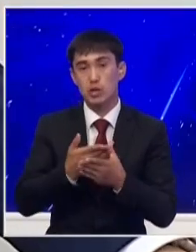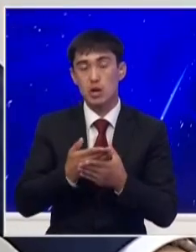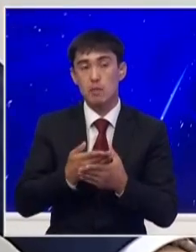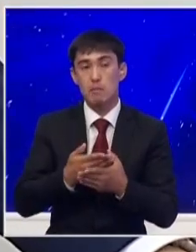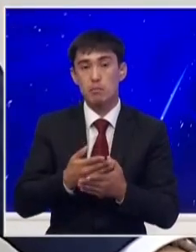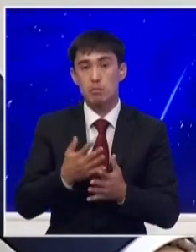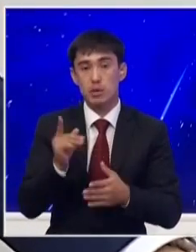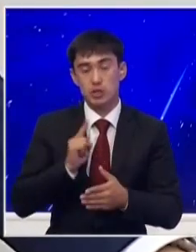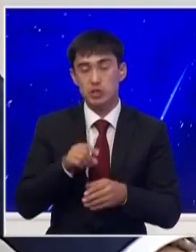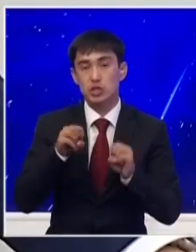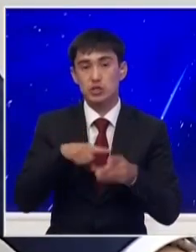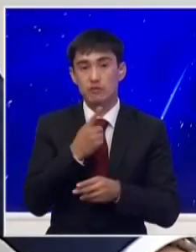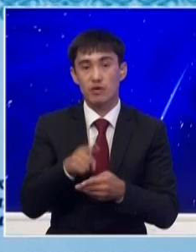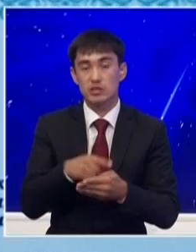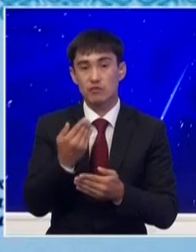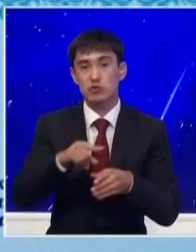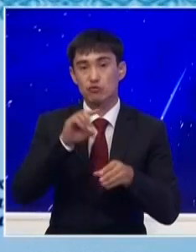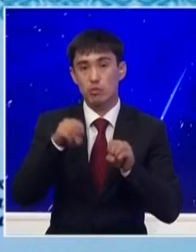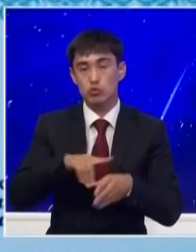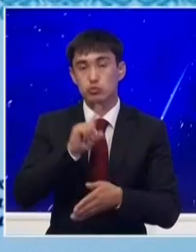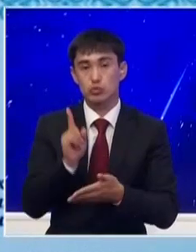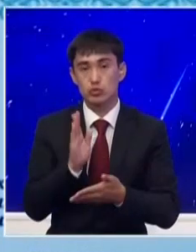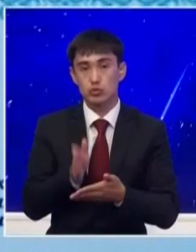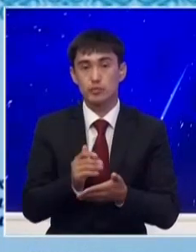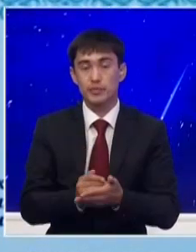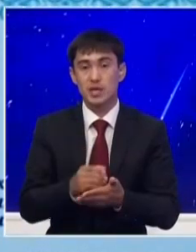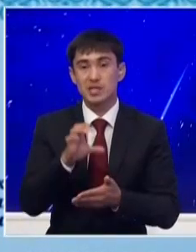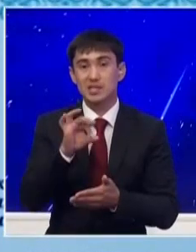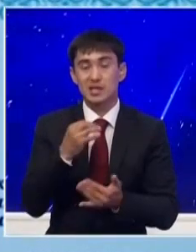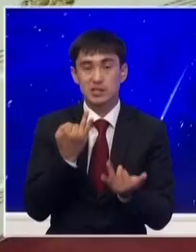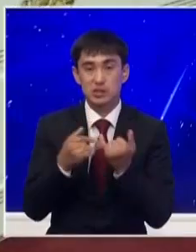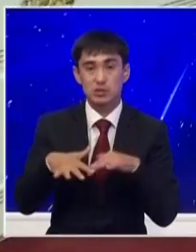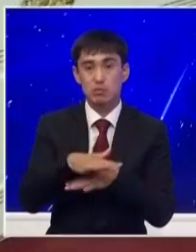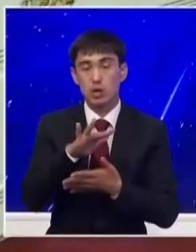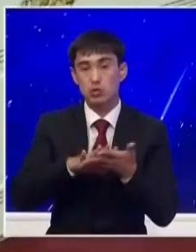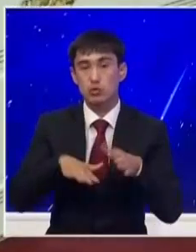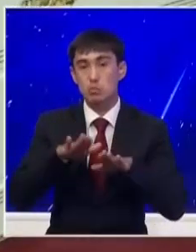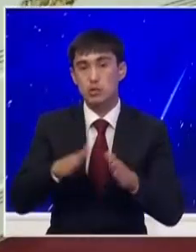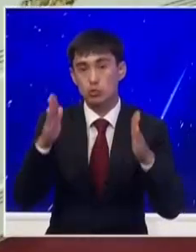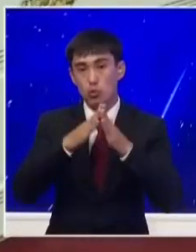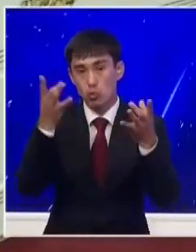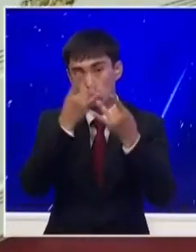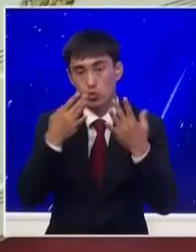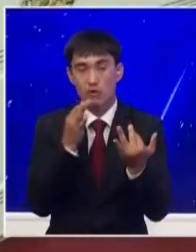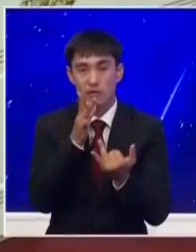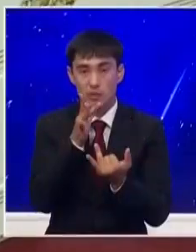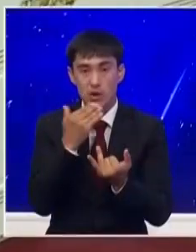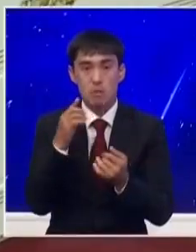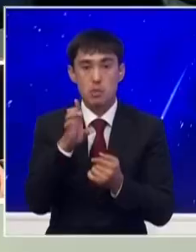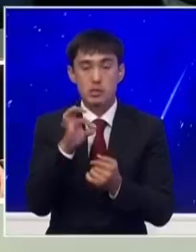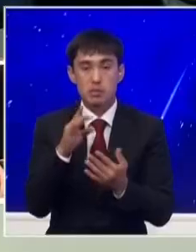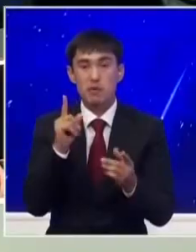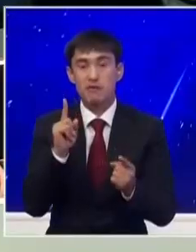еще немного, и мы решим ваш вопрос. Диалог с населением Сарканского района продолжился в местном доме культуры, во время которой Бейбат